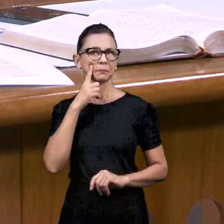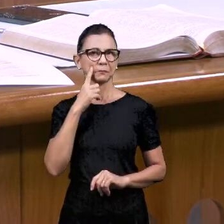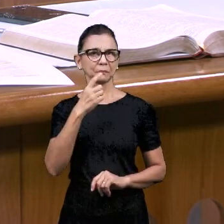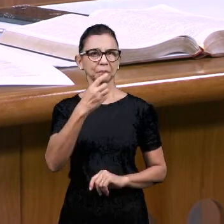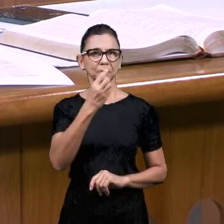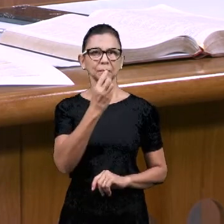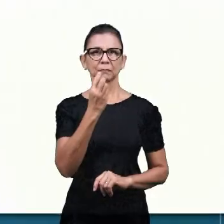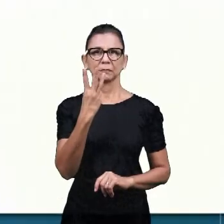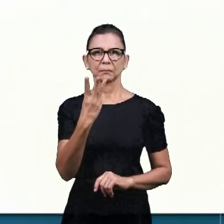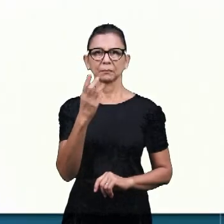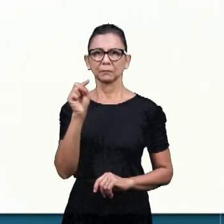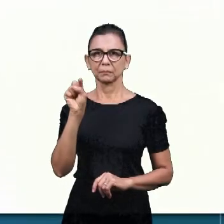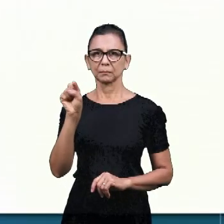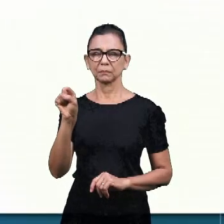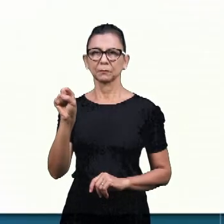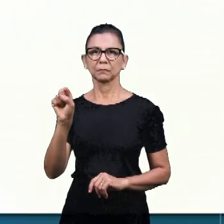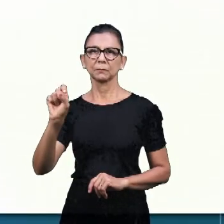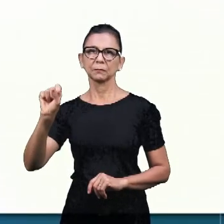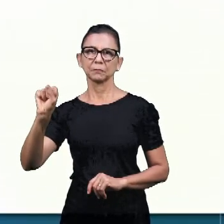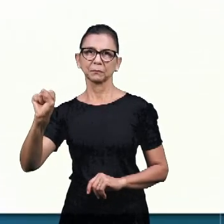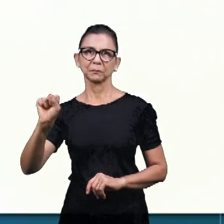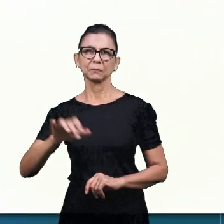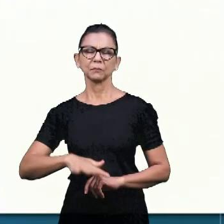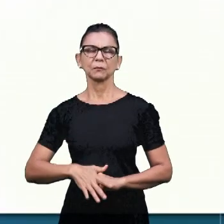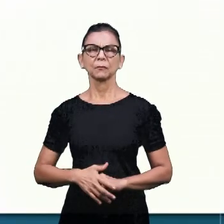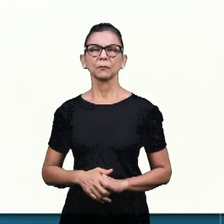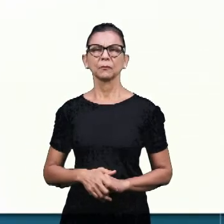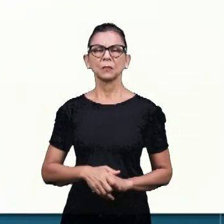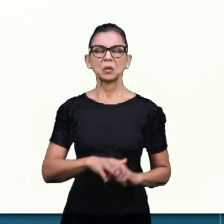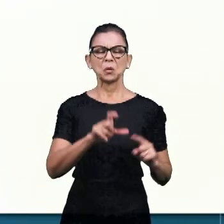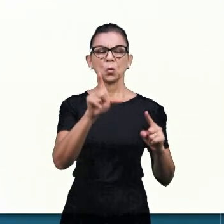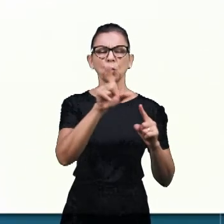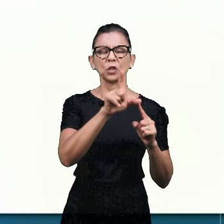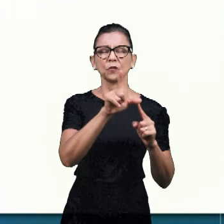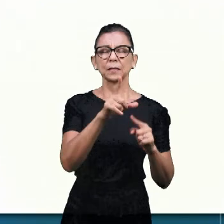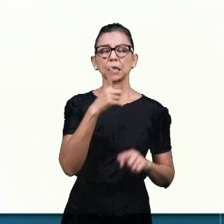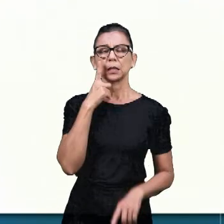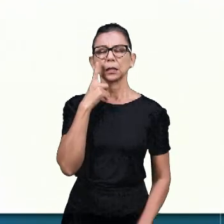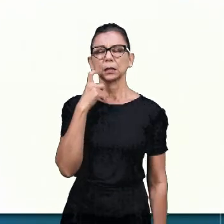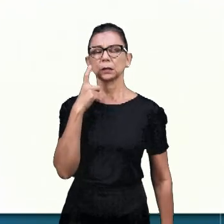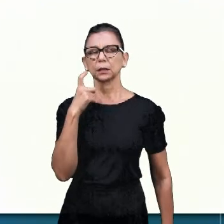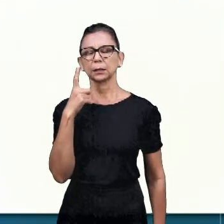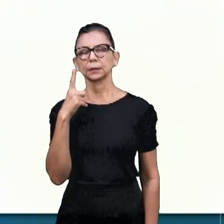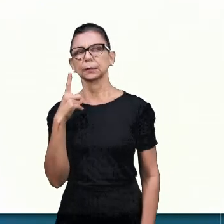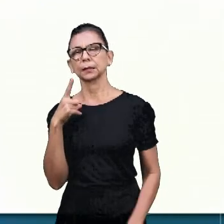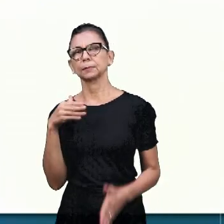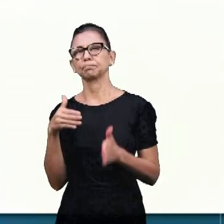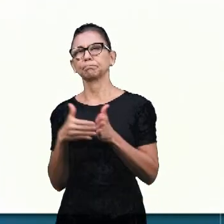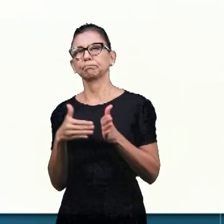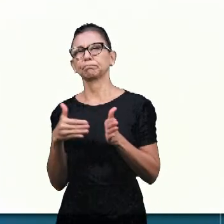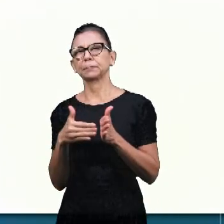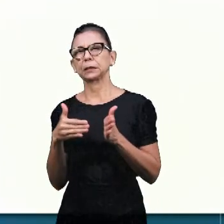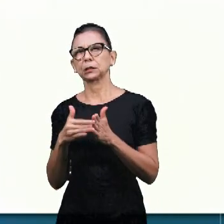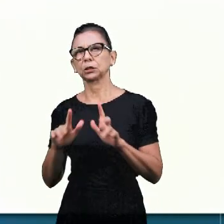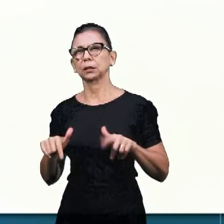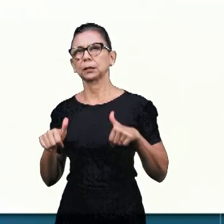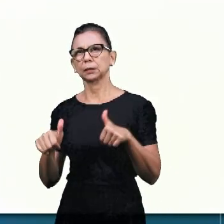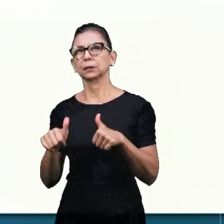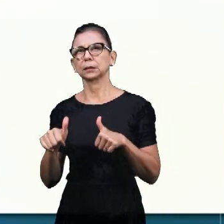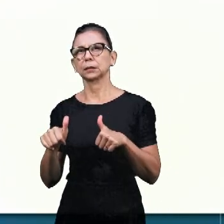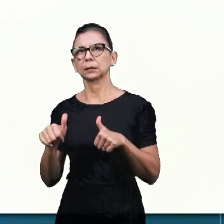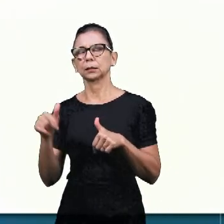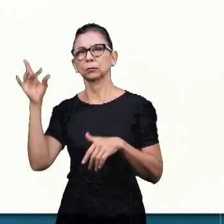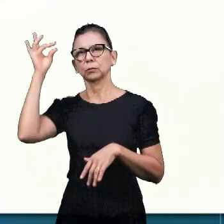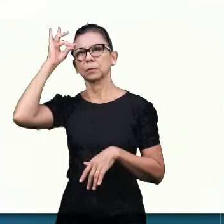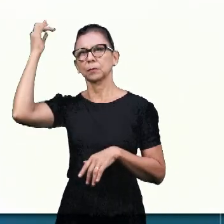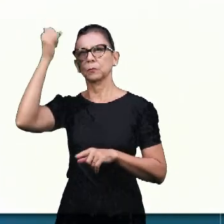suivante. 3.8. La question est, pourquoi l'adversaire est si intéressé à empêcher l'action de l'esprit